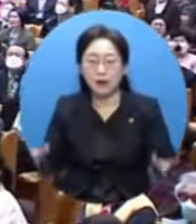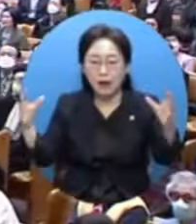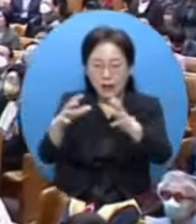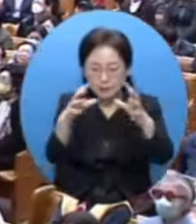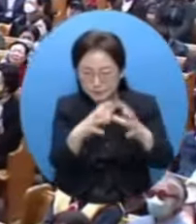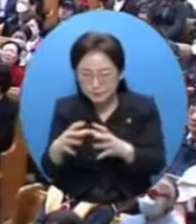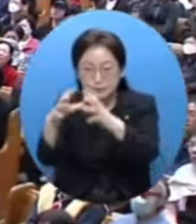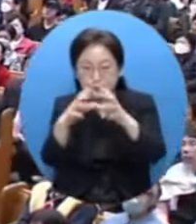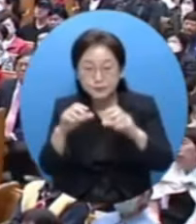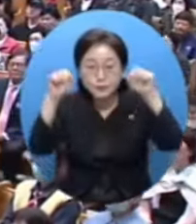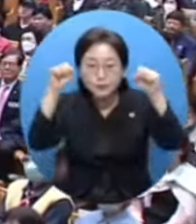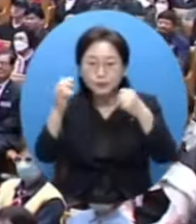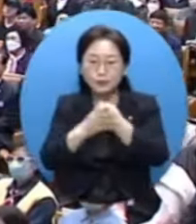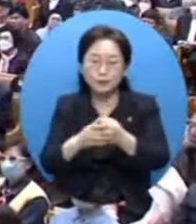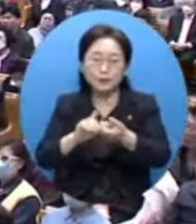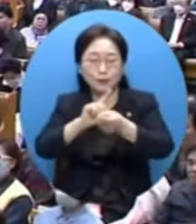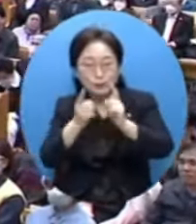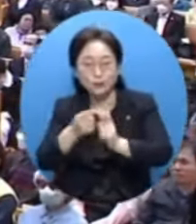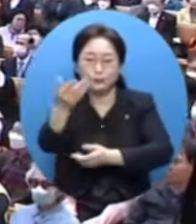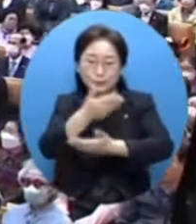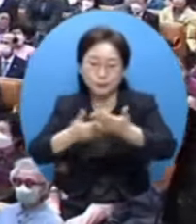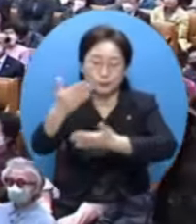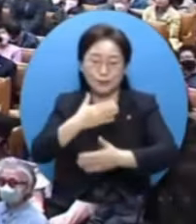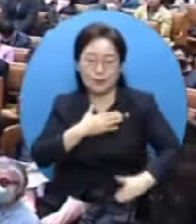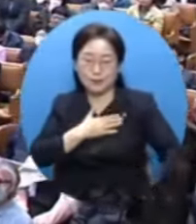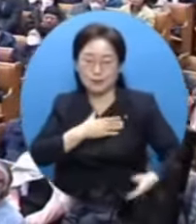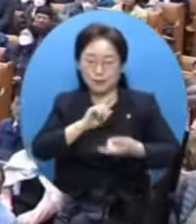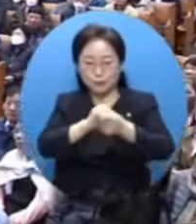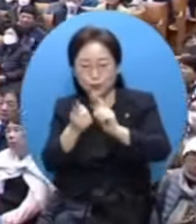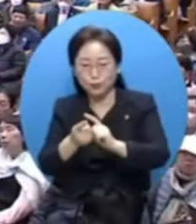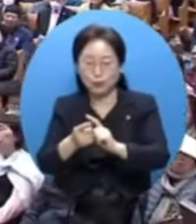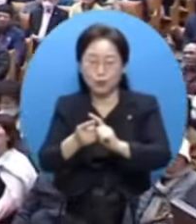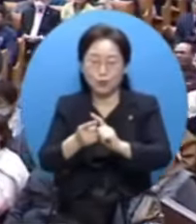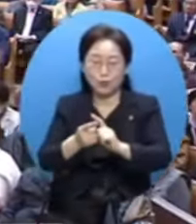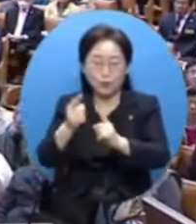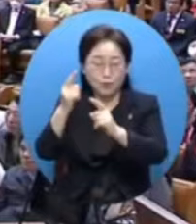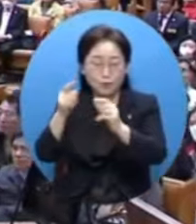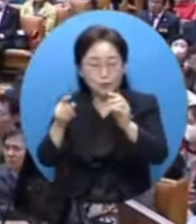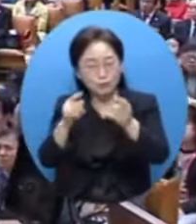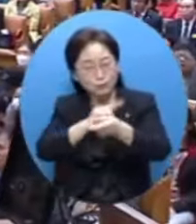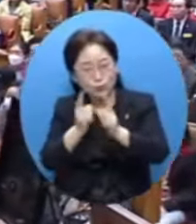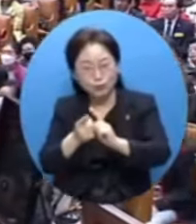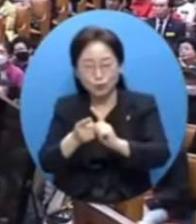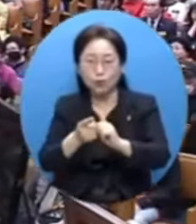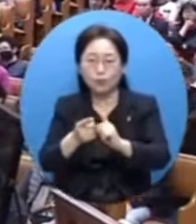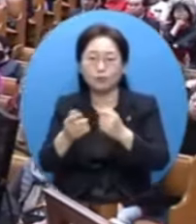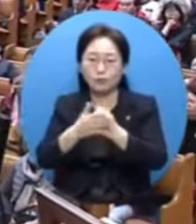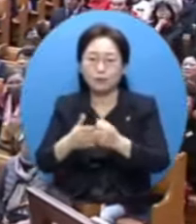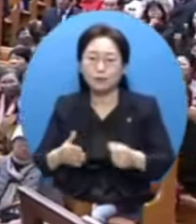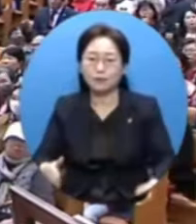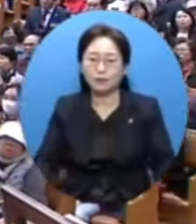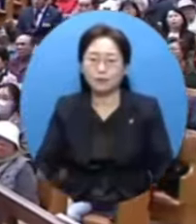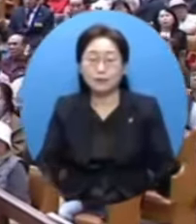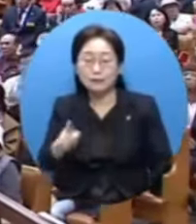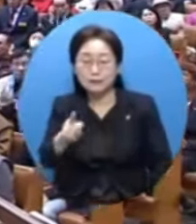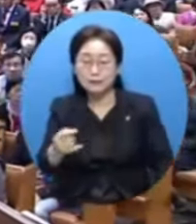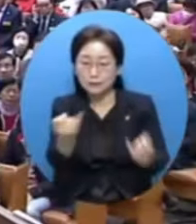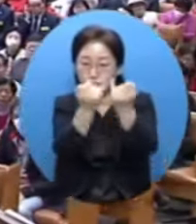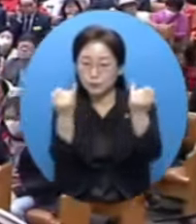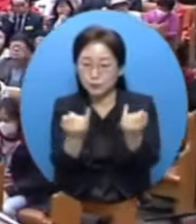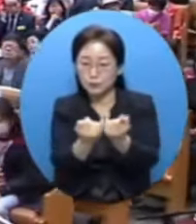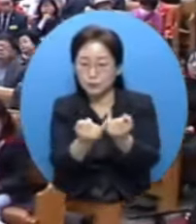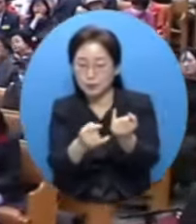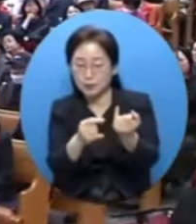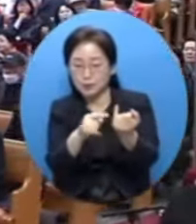운동하다 보니까 자주가 어울리고 서로 감정적으로 서로를 의존하게 되는 것입니다. 그런데 자기 팀에 슈퍼스타가 있는데 이 에이미를